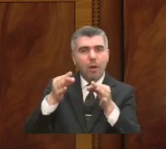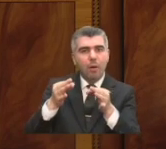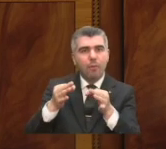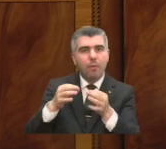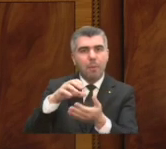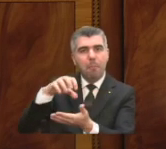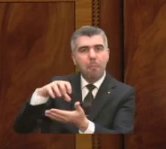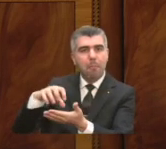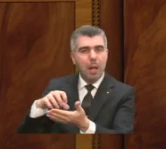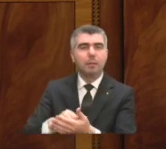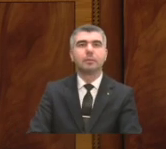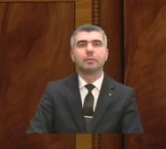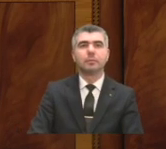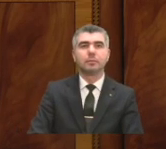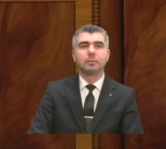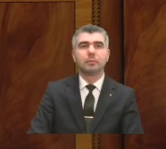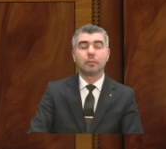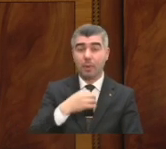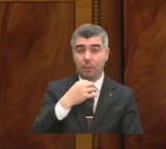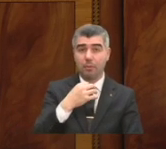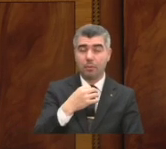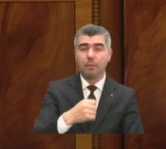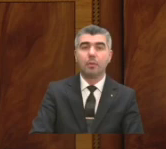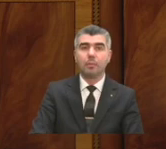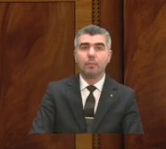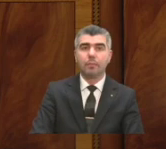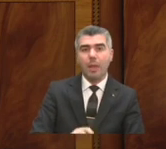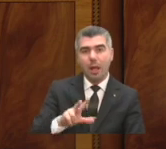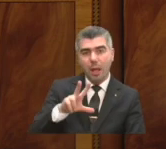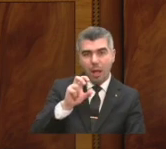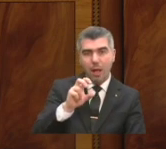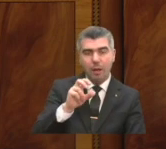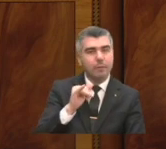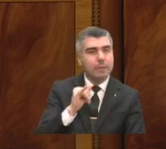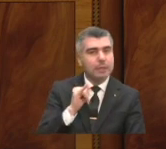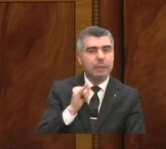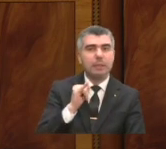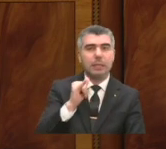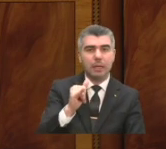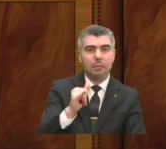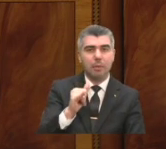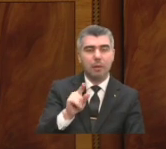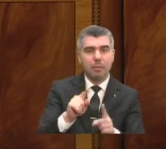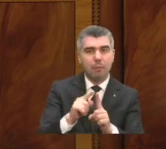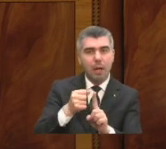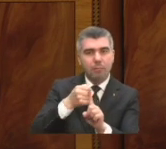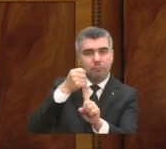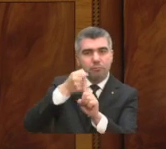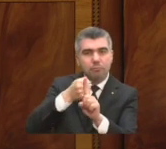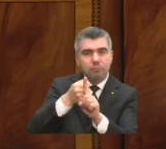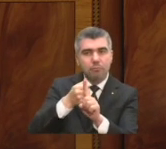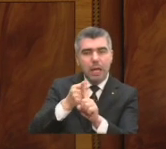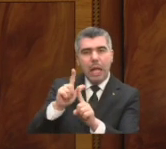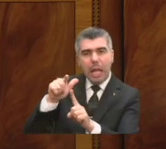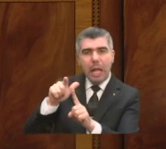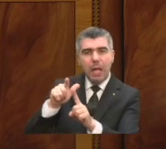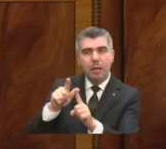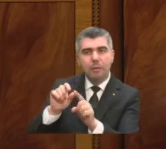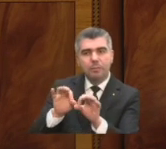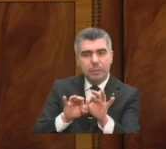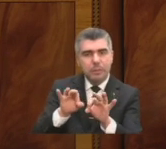بلادنا. وهي مواقف ندرك جيدا أن الجهات التي تقف وراء